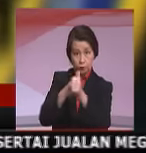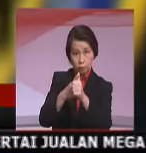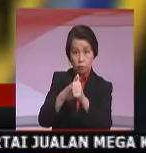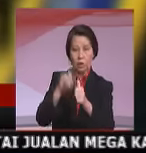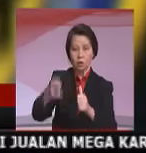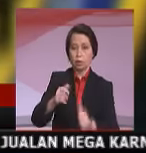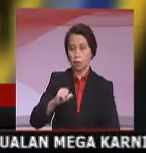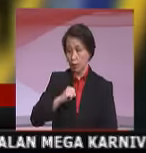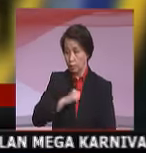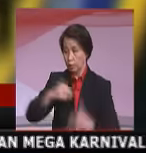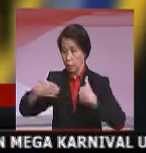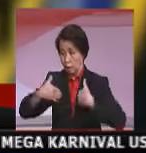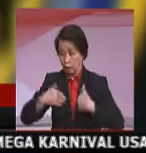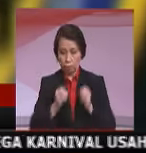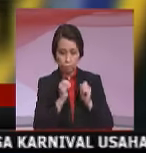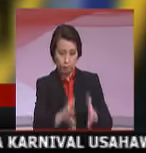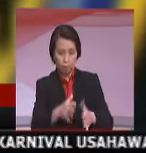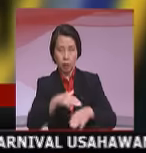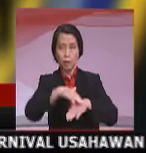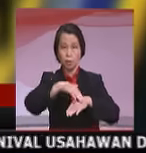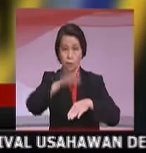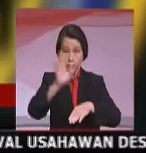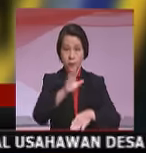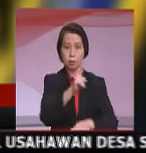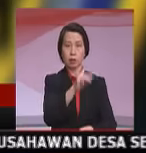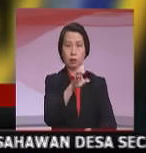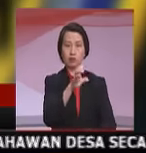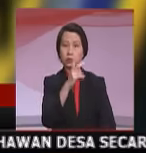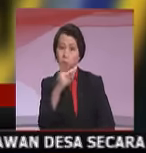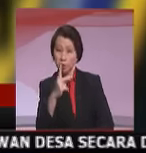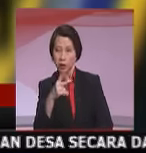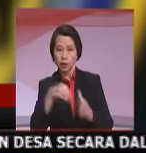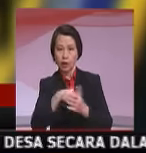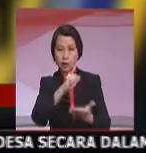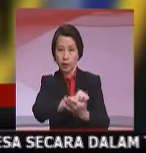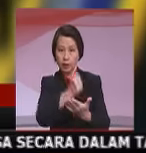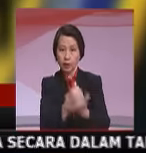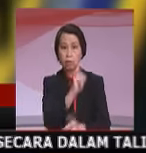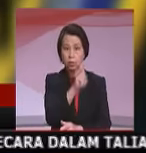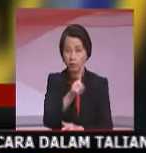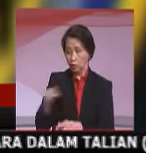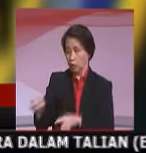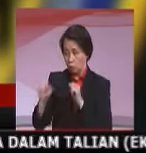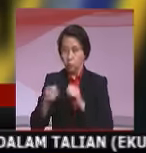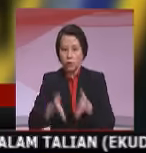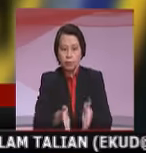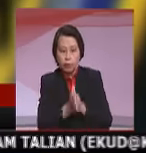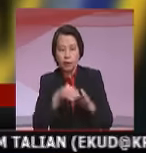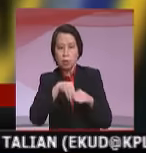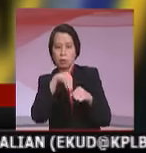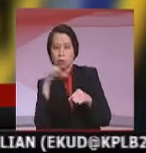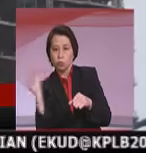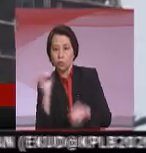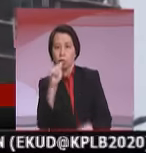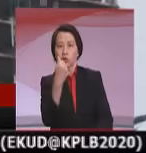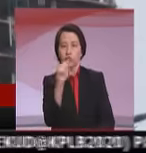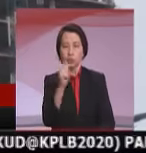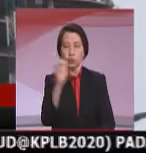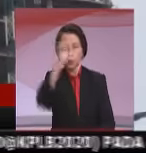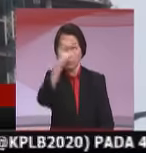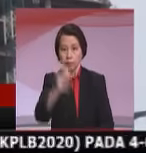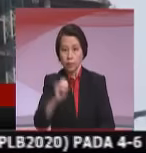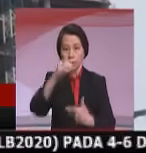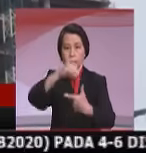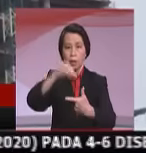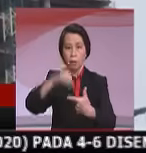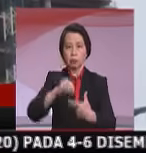Manakala bagi ahli yang mempunyai baki lebih daripada RM100,000 dalam akaun satu boleh membuat pengeluaran maksimum 10%